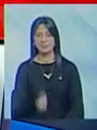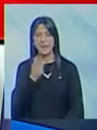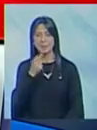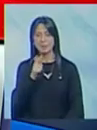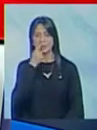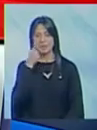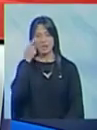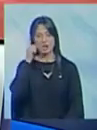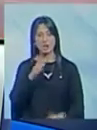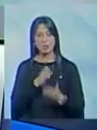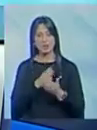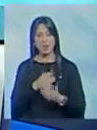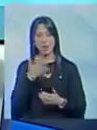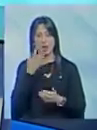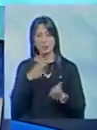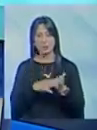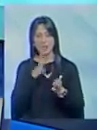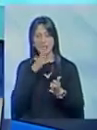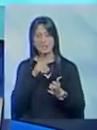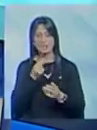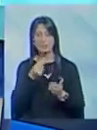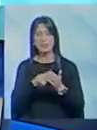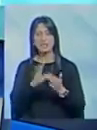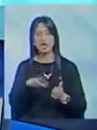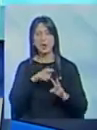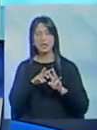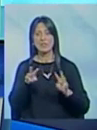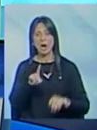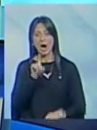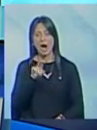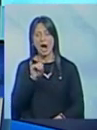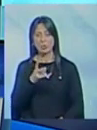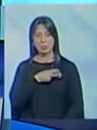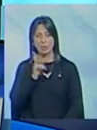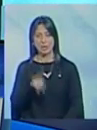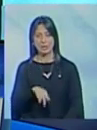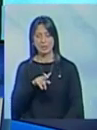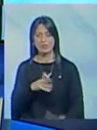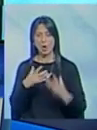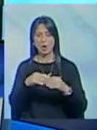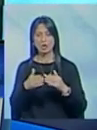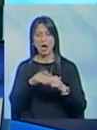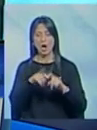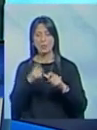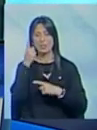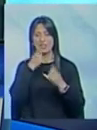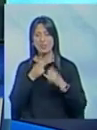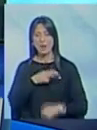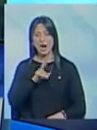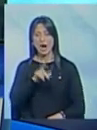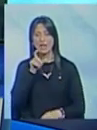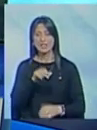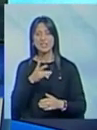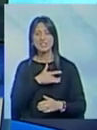რამდენიმე წუთის წინ ცნობილი გახდა, რომ 49 წლის ასაკში ფინანსთა ყოფილი მინისტრი ნოდარ ხადური გარდაიცვალა. ოჯახის ახლობლების ინფორმაციით